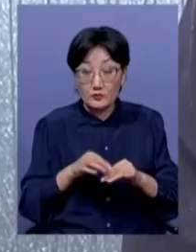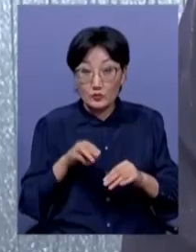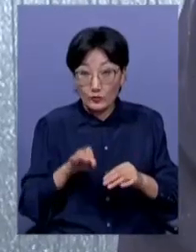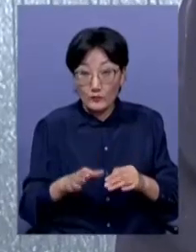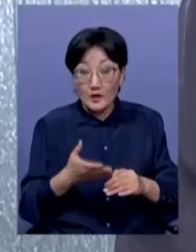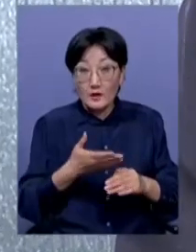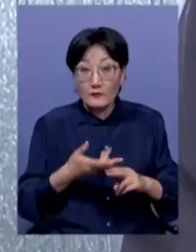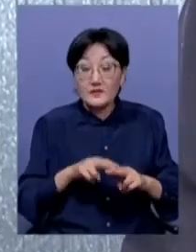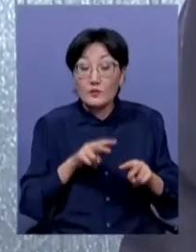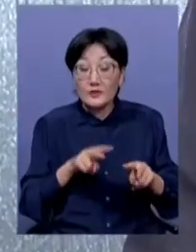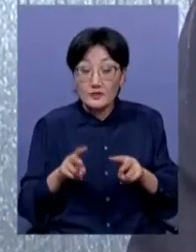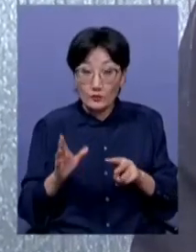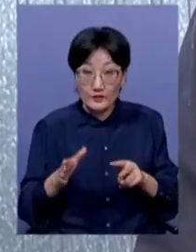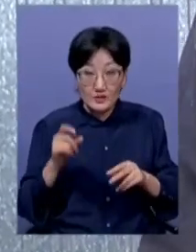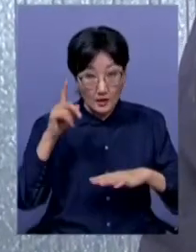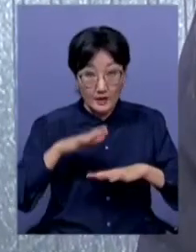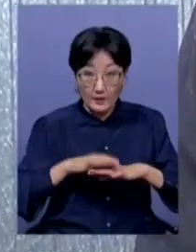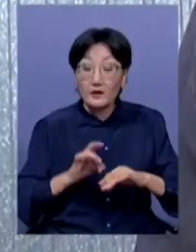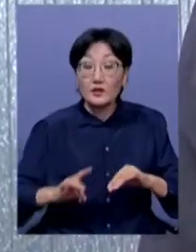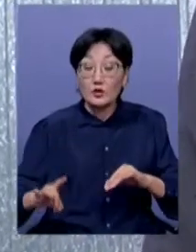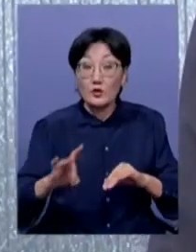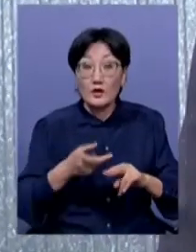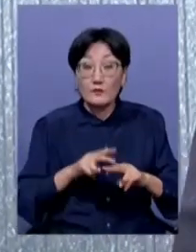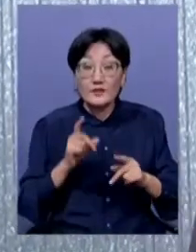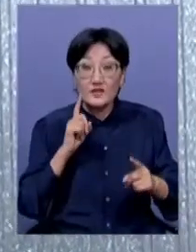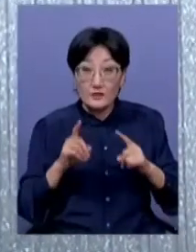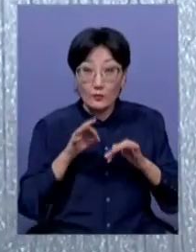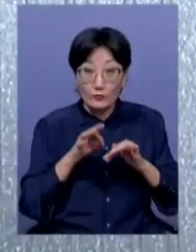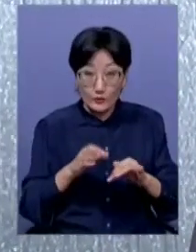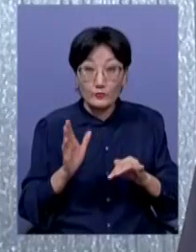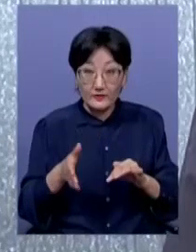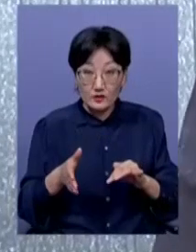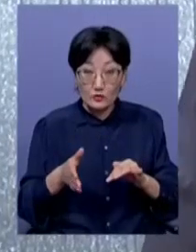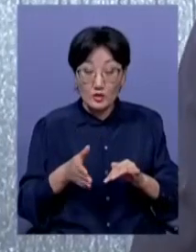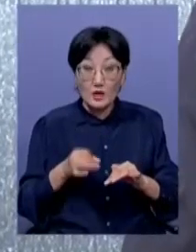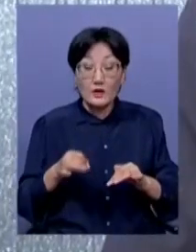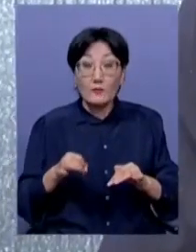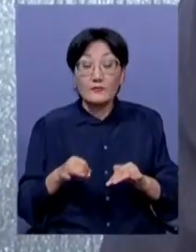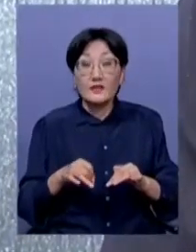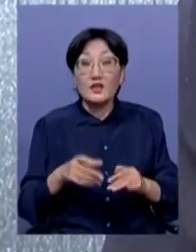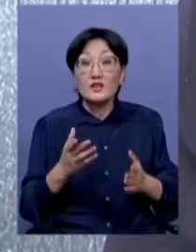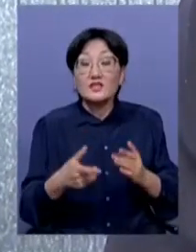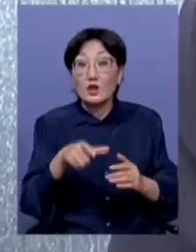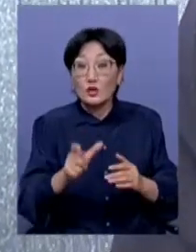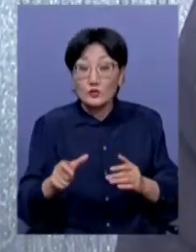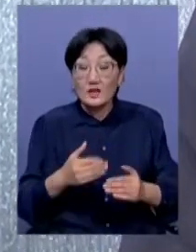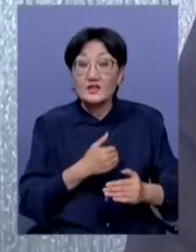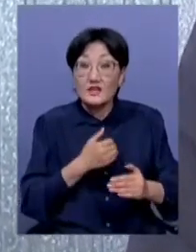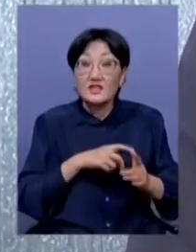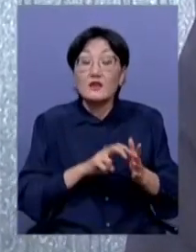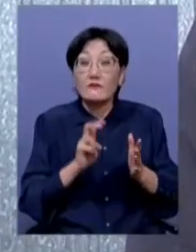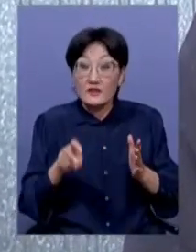мы за этим следим, как акимат района. Это собрание будет проведено, и пайщики, если захотят выйти из